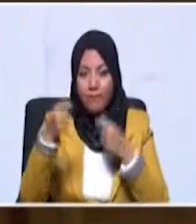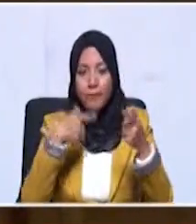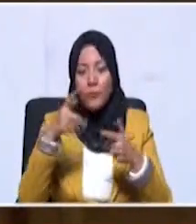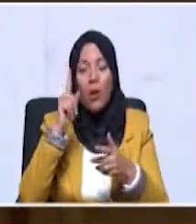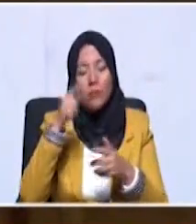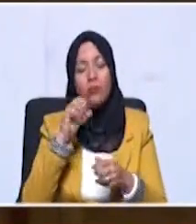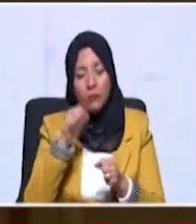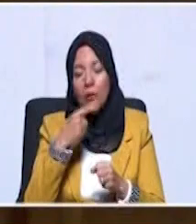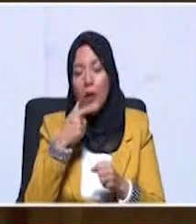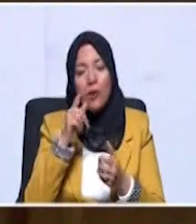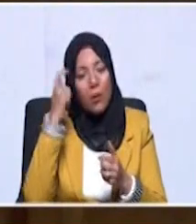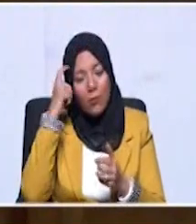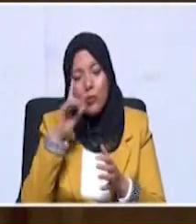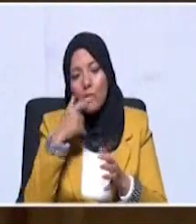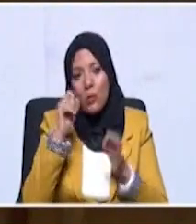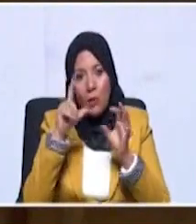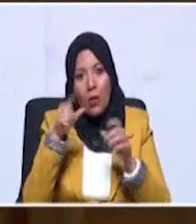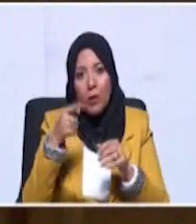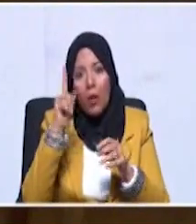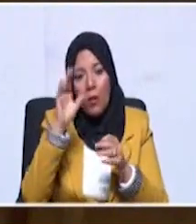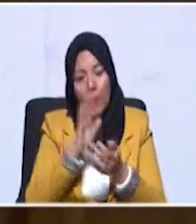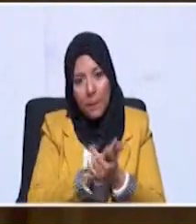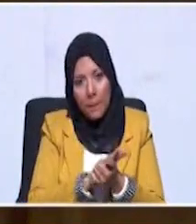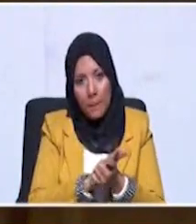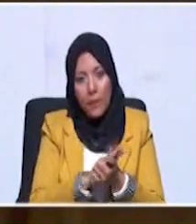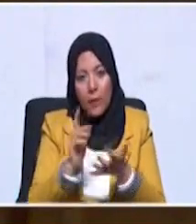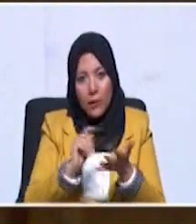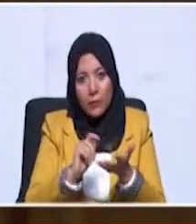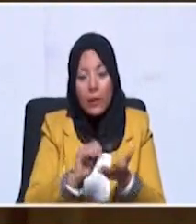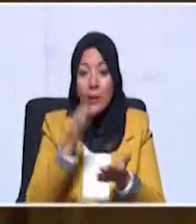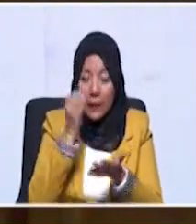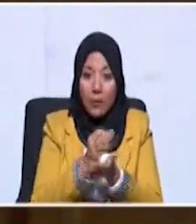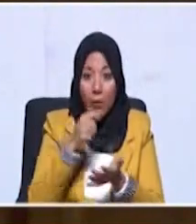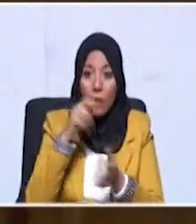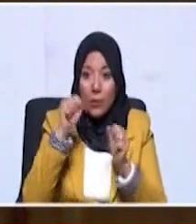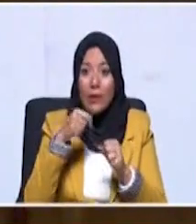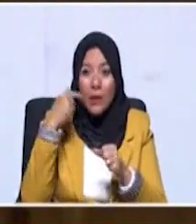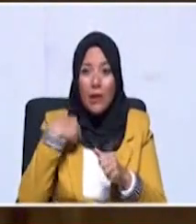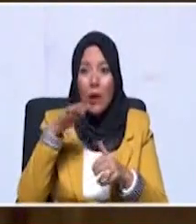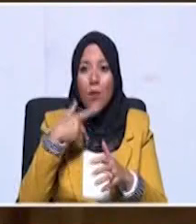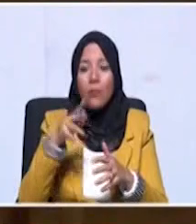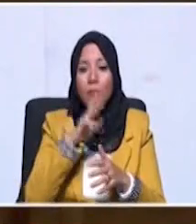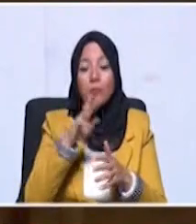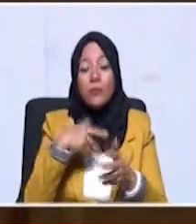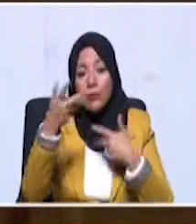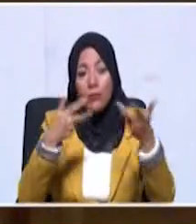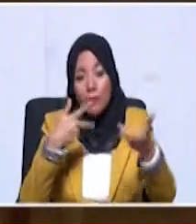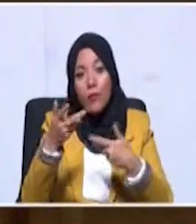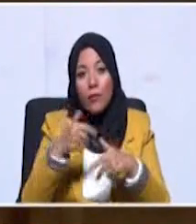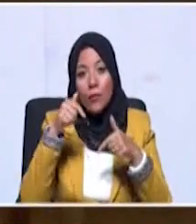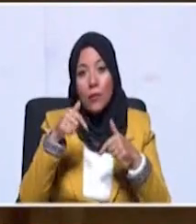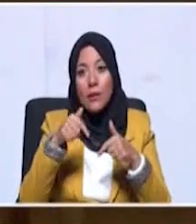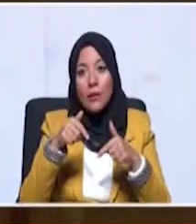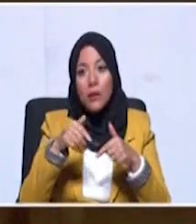نعم. يعني ما أقدرش أقول أنها يعني هناك وثائق أو ما يؤكدها. نعم. لكن دائما هذا هو الرائج. فضل